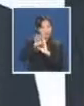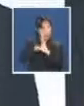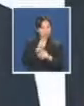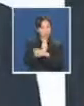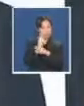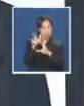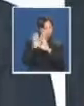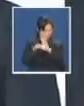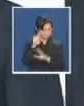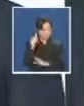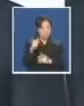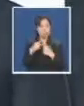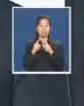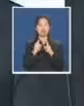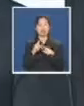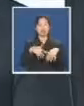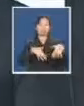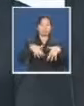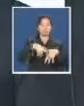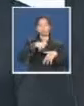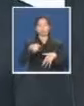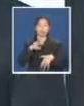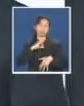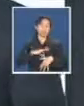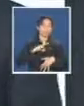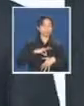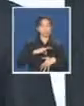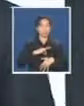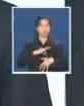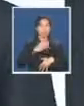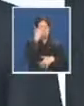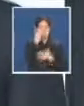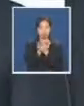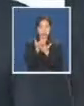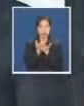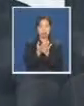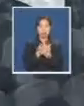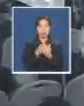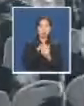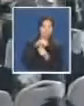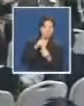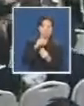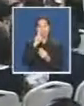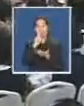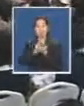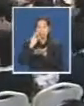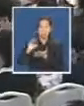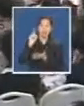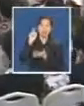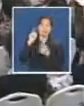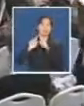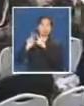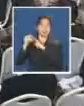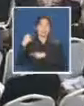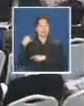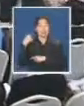พี่น้องประชาชนซึ่งอยู่เป็นรายงานนอกระบบนะเนี่ยไม่สามารถที่จะสมทบเงินตามเงื่อนไขได้วันนั้นสิ่งที่เรากำลังจะมอบเป็นของ